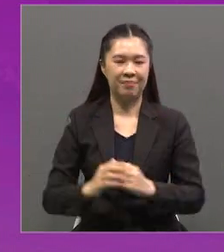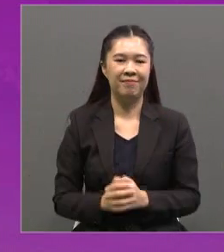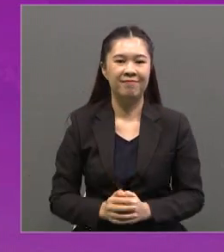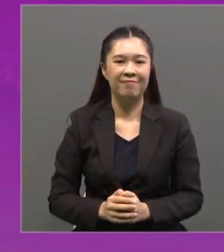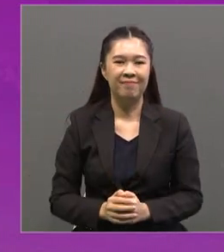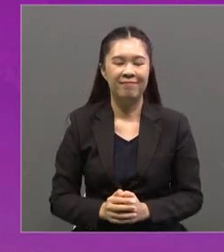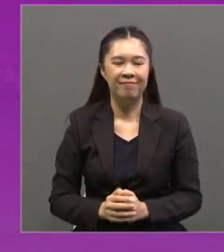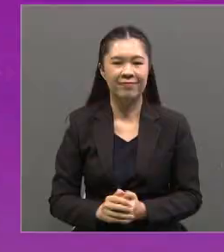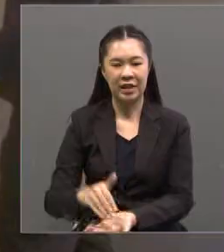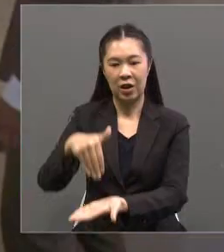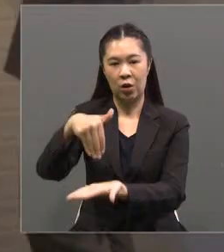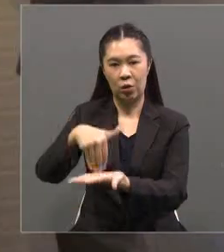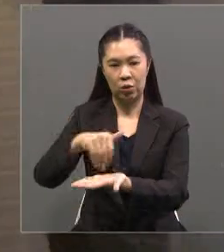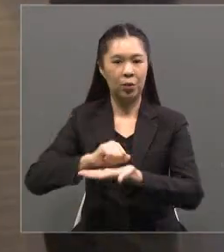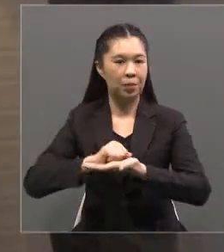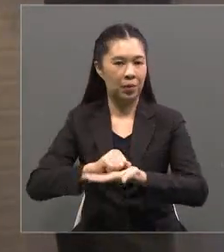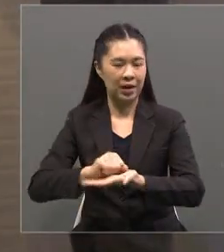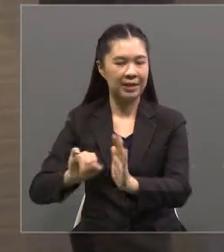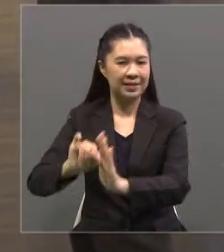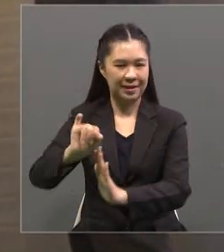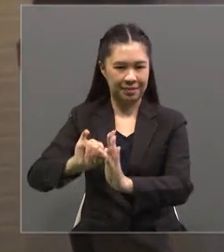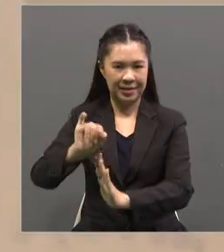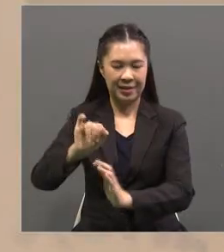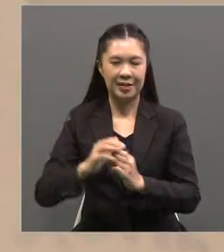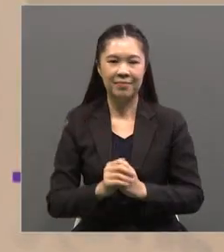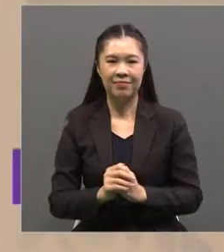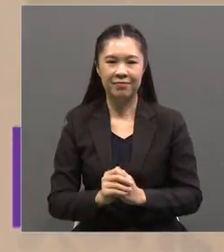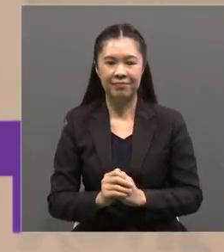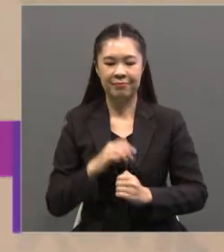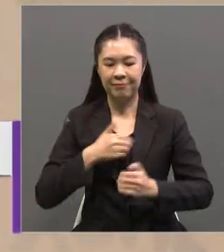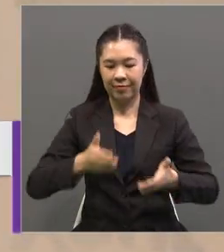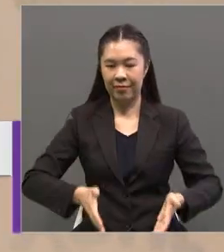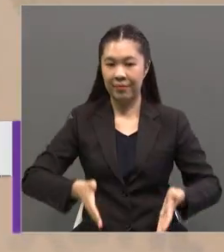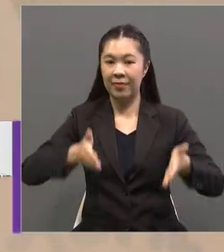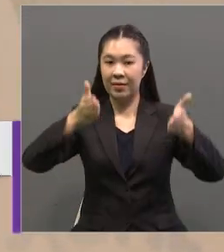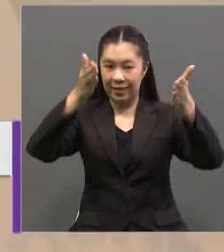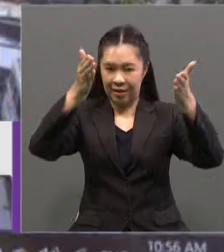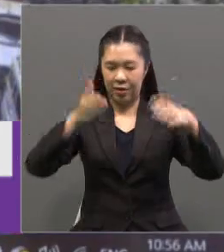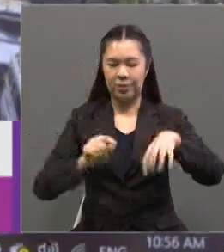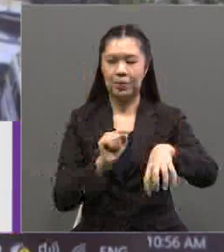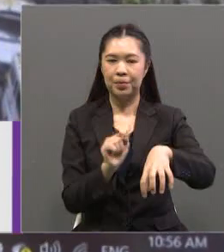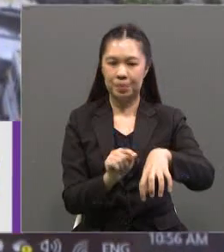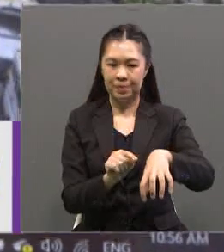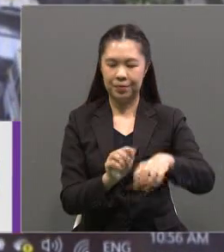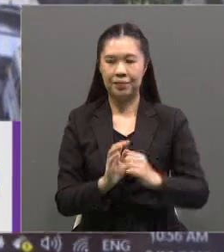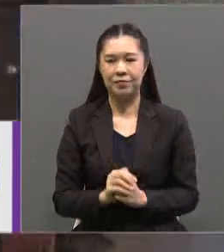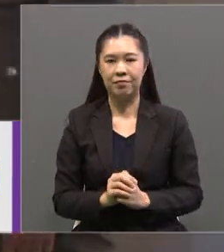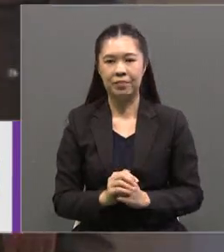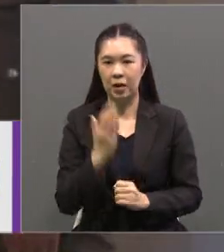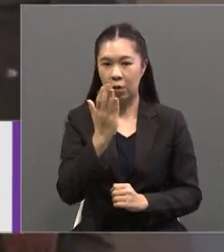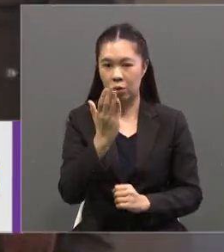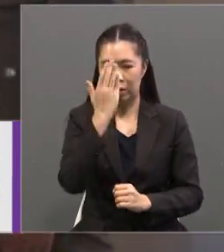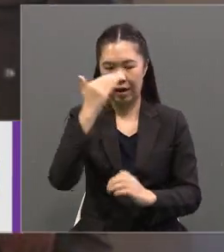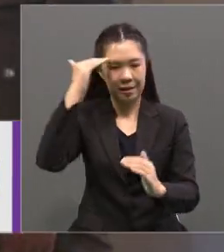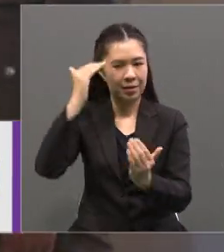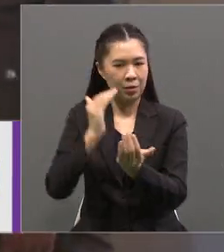โดยที่ทำการของศูนย์บริการนักท่องเที่ยวจังหวัดเชียงใหม่ครับก็จะอยู่ที่อาคารพรหมายนและยังเป็นที่ทำการส่วนหน้าของ